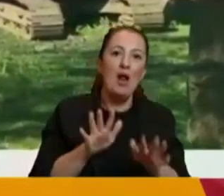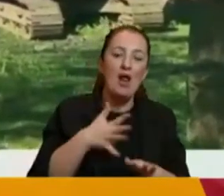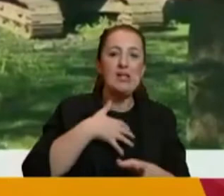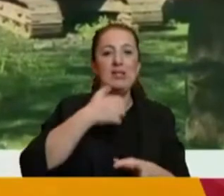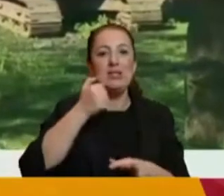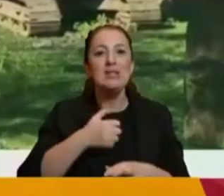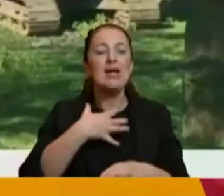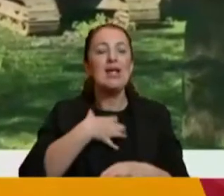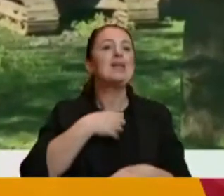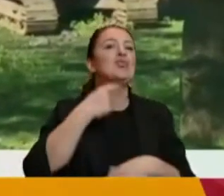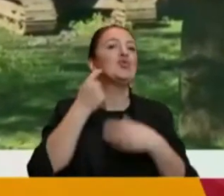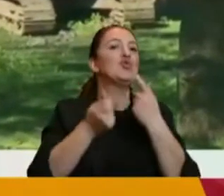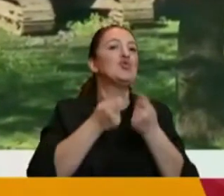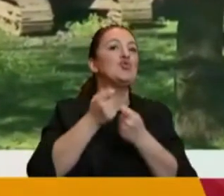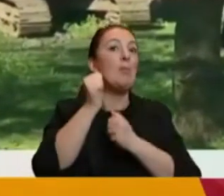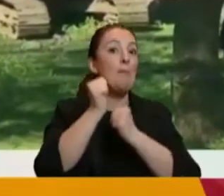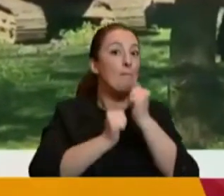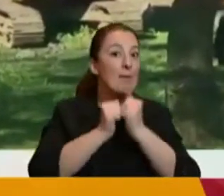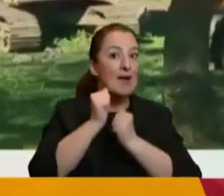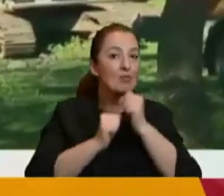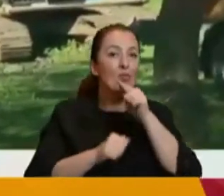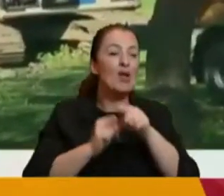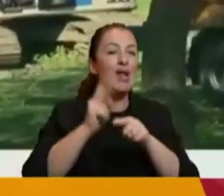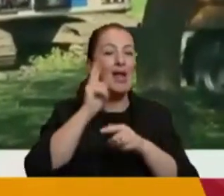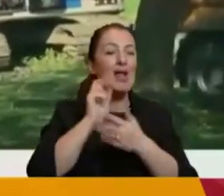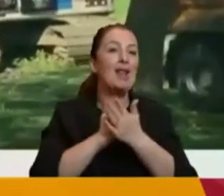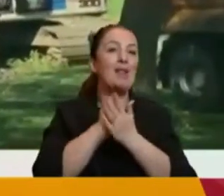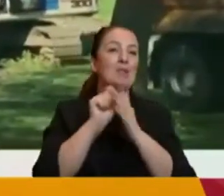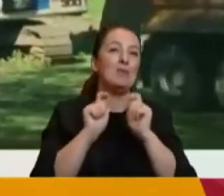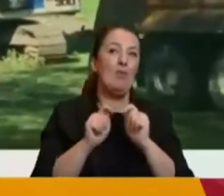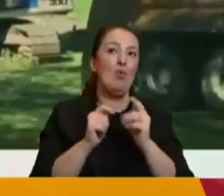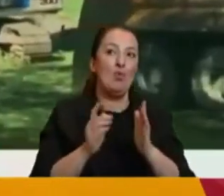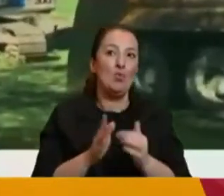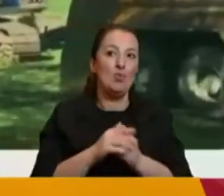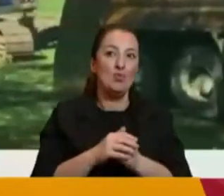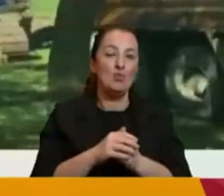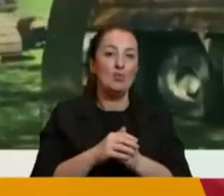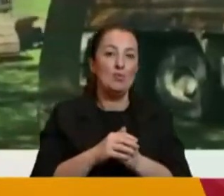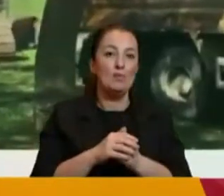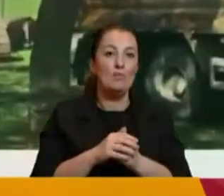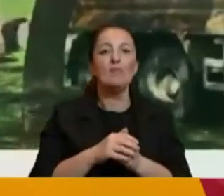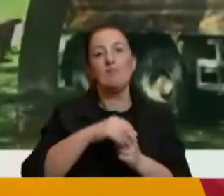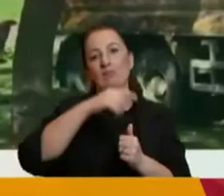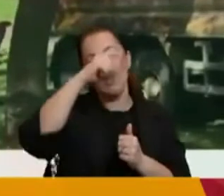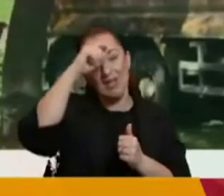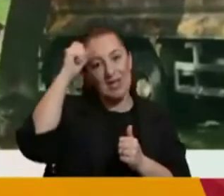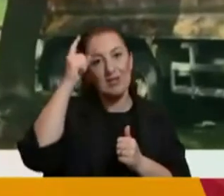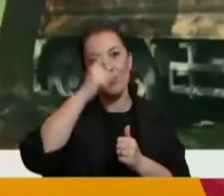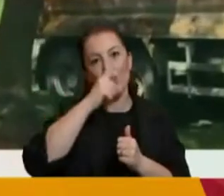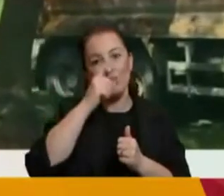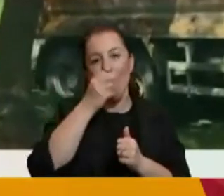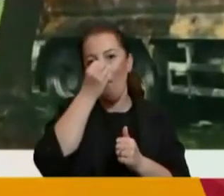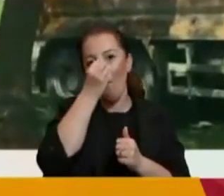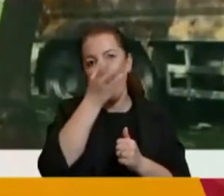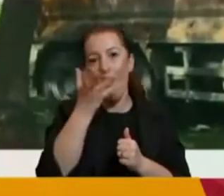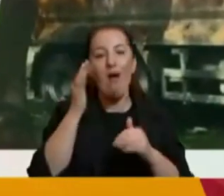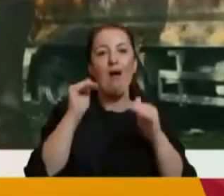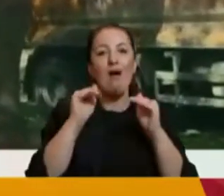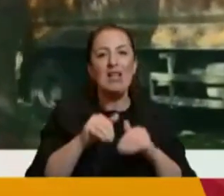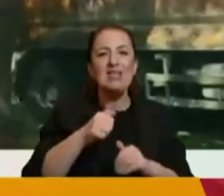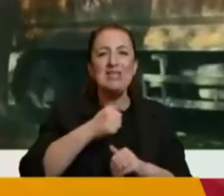makinalarımızda burayı temizliyoruz yani işte yaz nedeniyle bağıra Bu